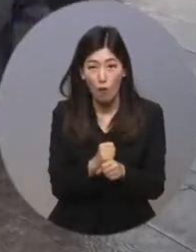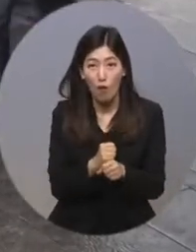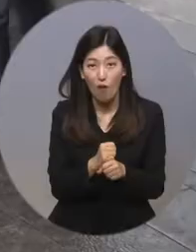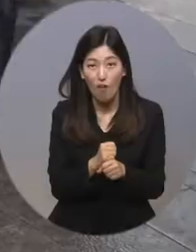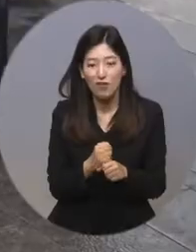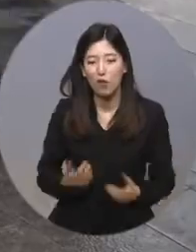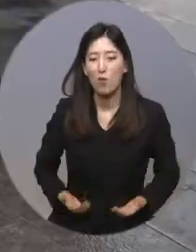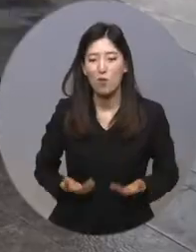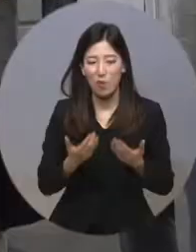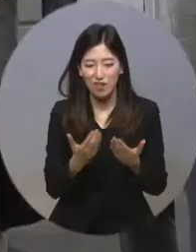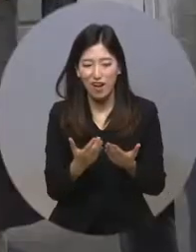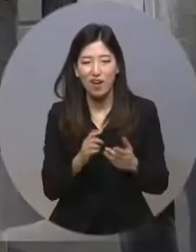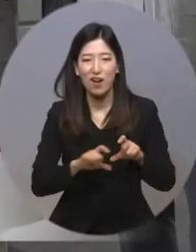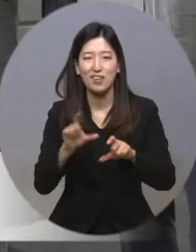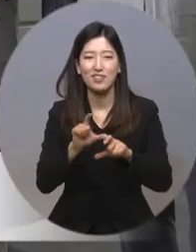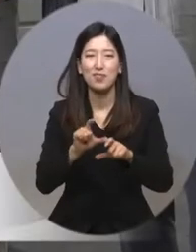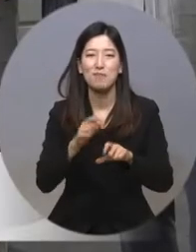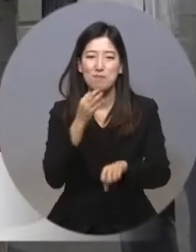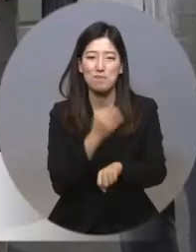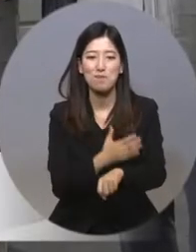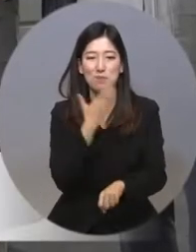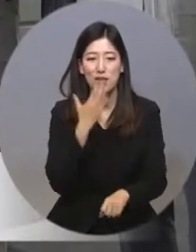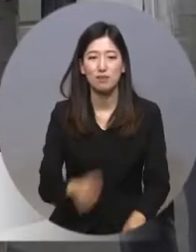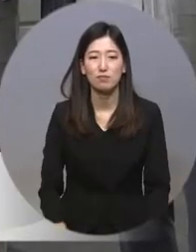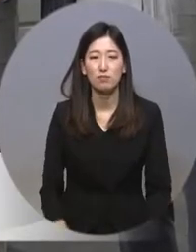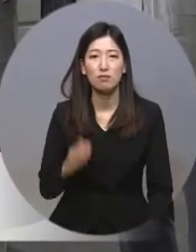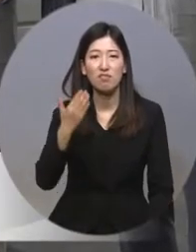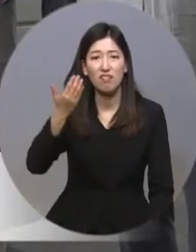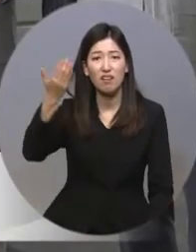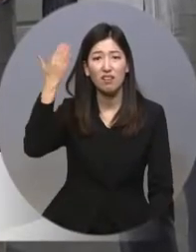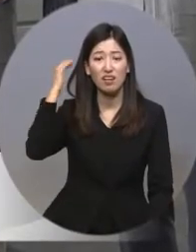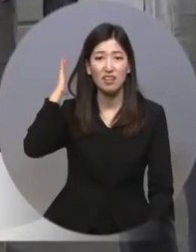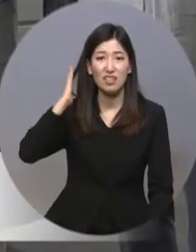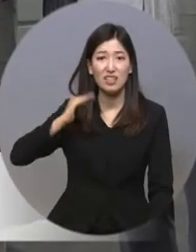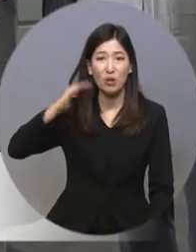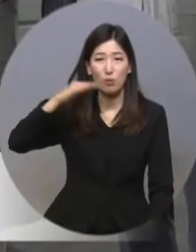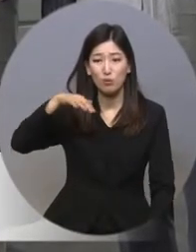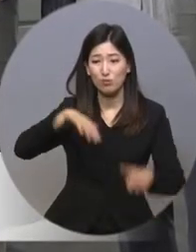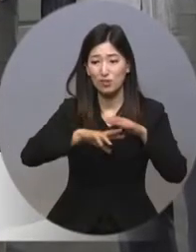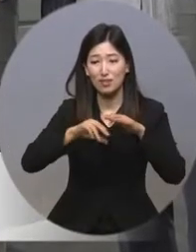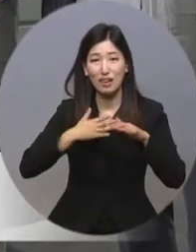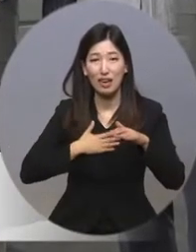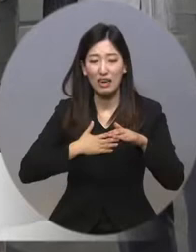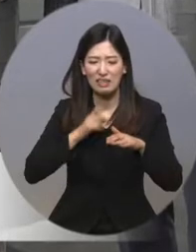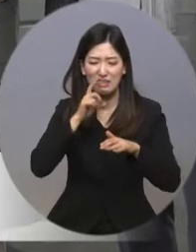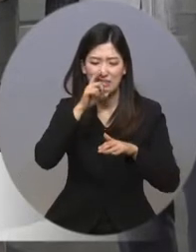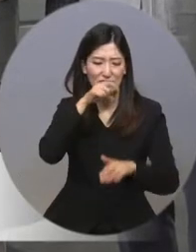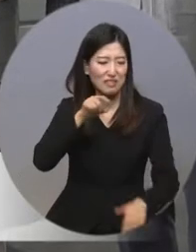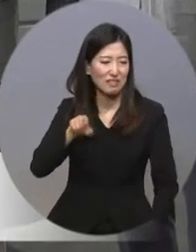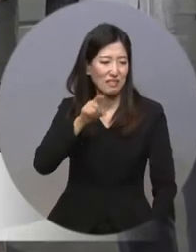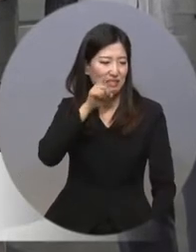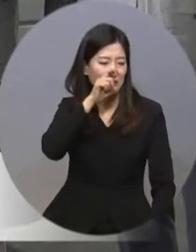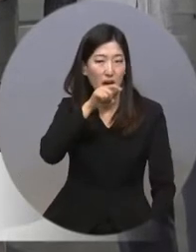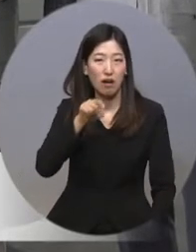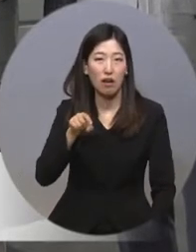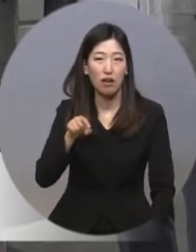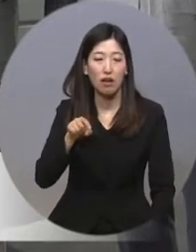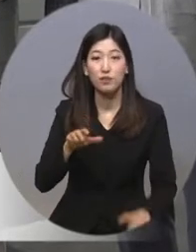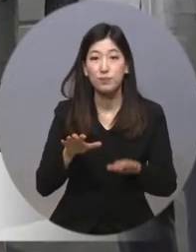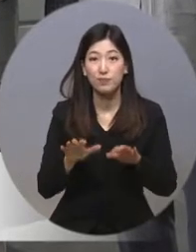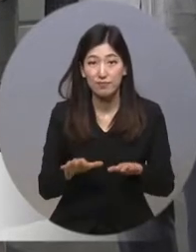힘을 보탰습니다. 예전에 의정부 역사는 지저분한 거로 많이 오명을 덮었었는데